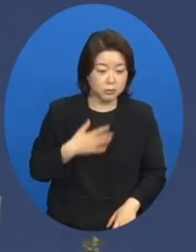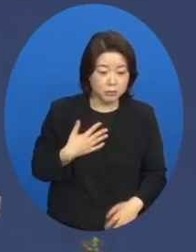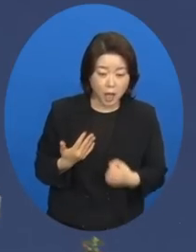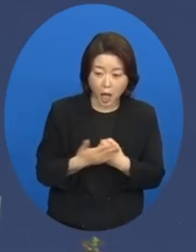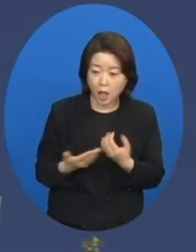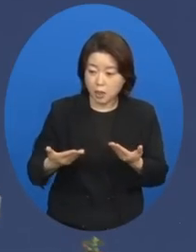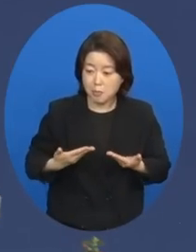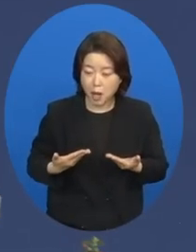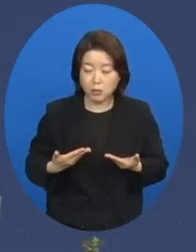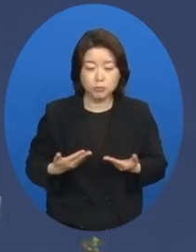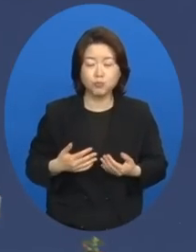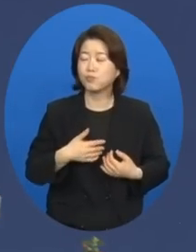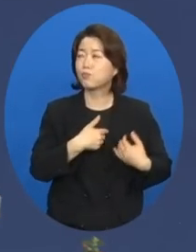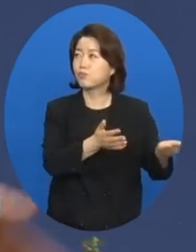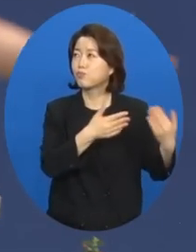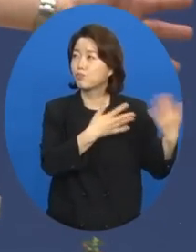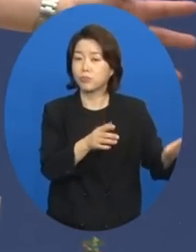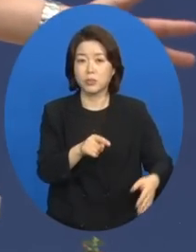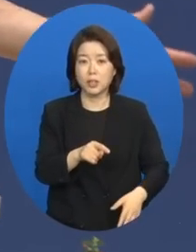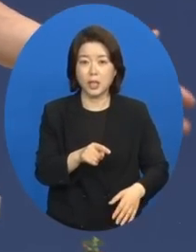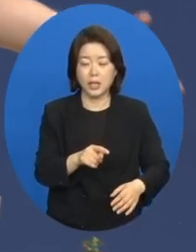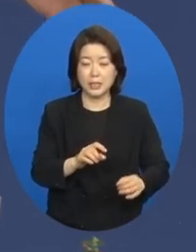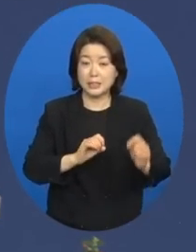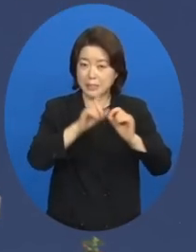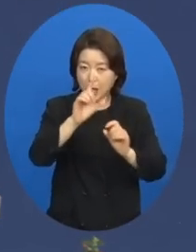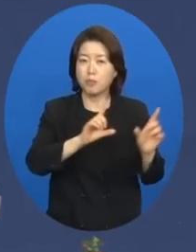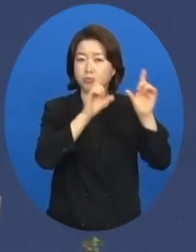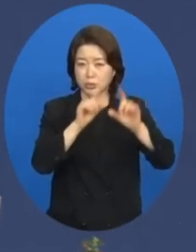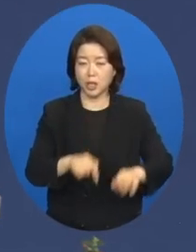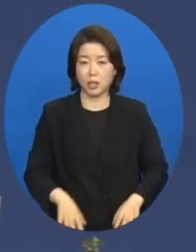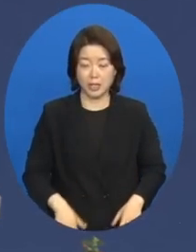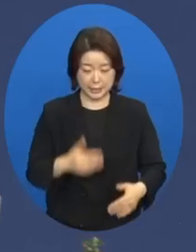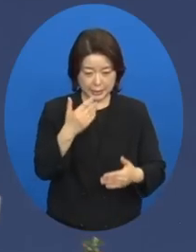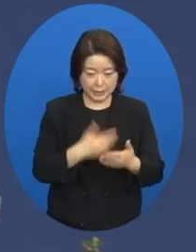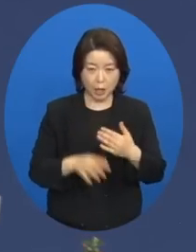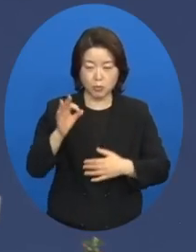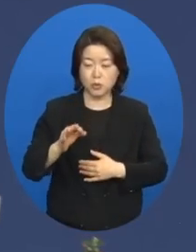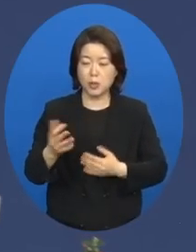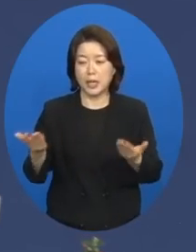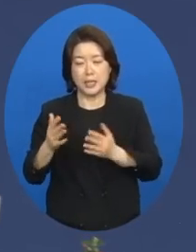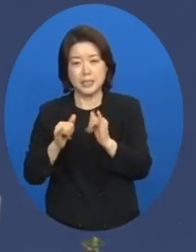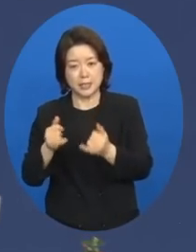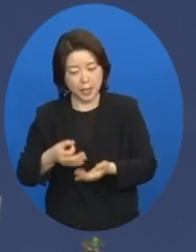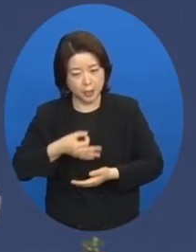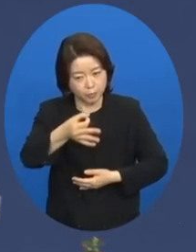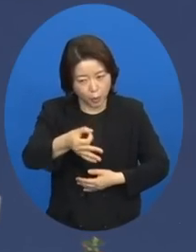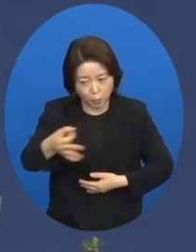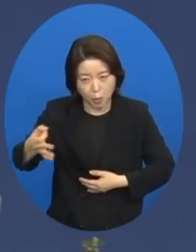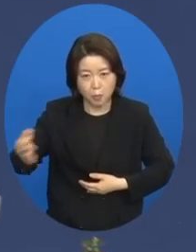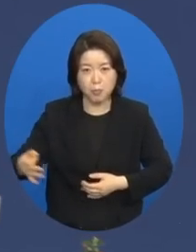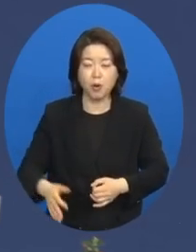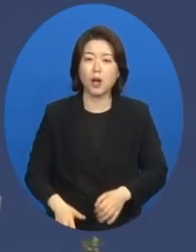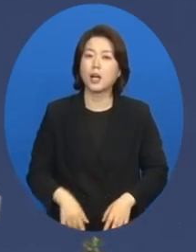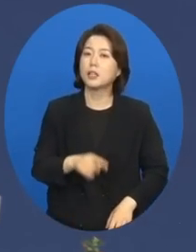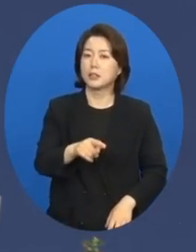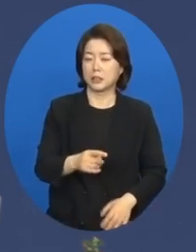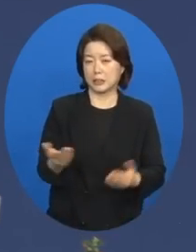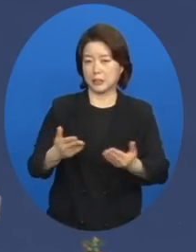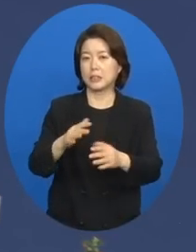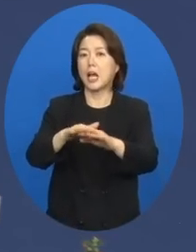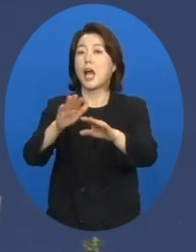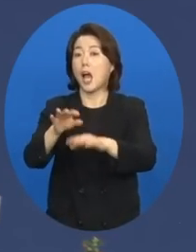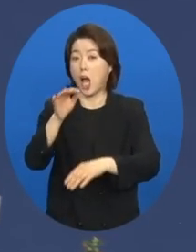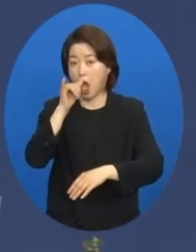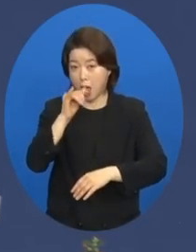대강 그냥 그렇게 하고 사는 사람들이 태반이니까 그 남는 돈 가지고 직원들 다 월급 주고 그리고 보험 저 사건도 처리해